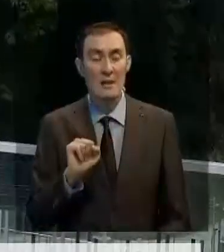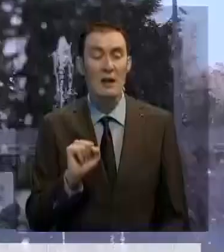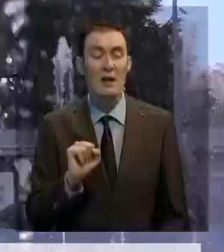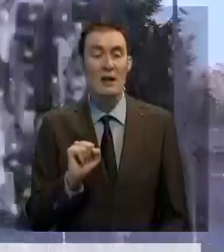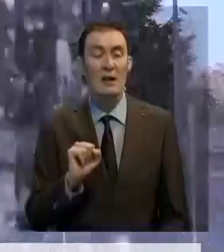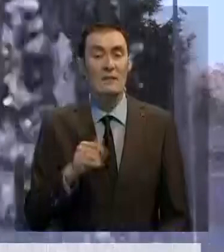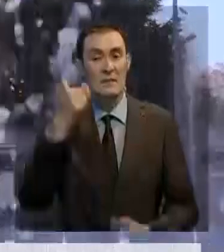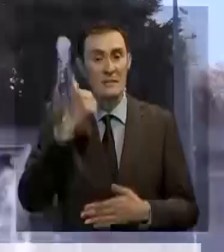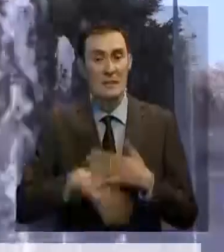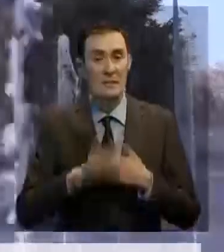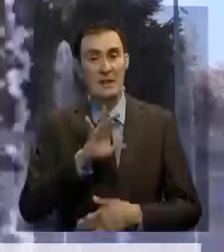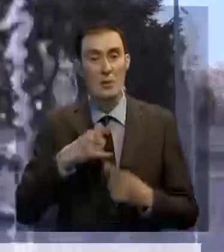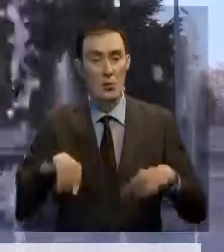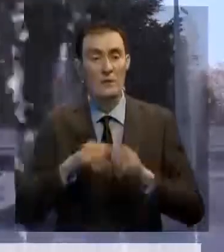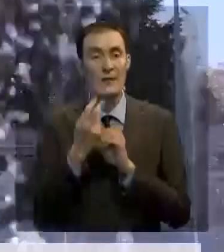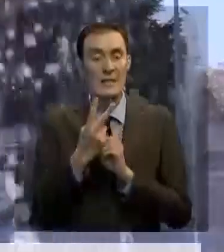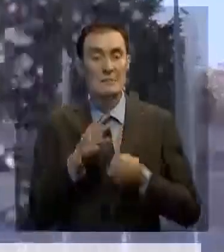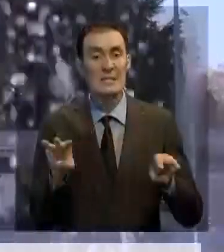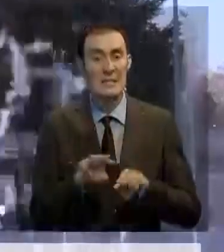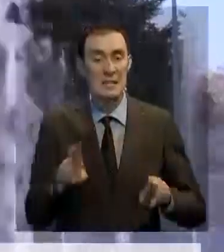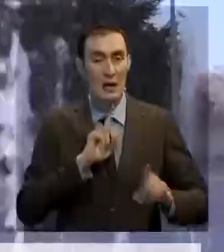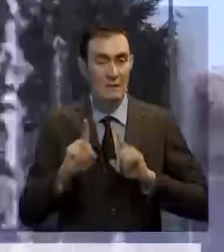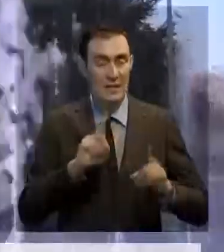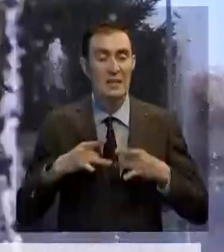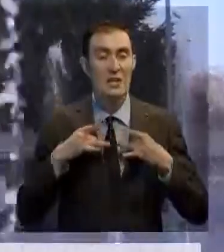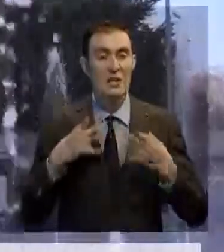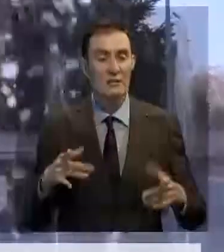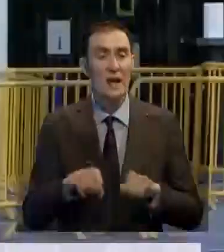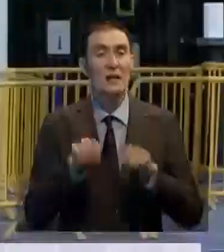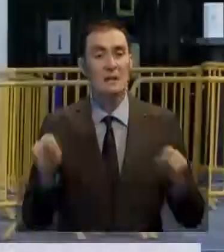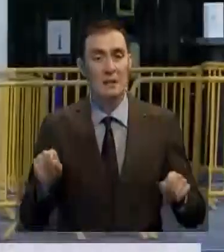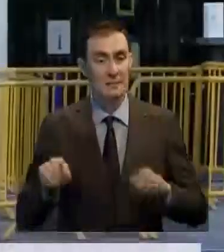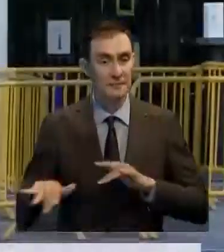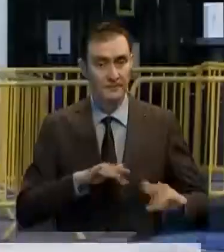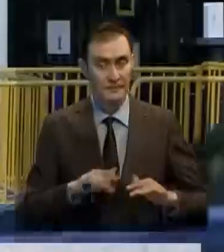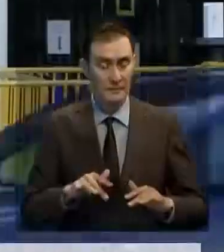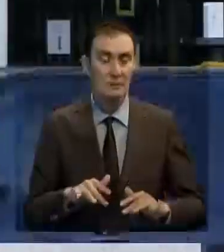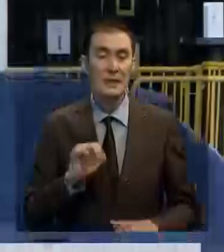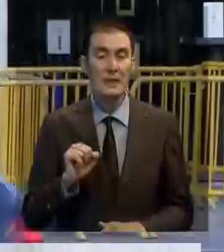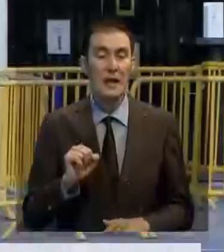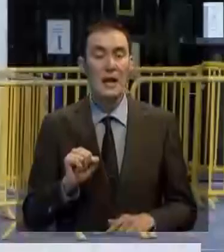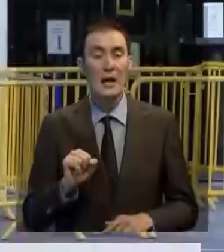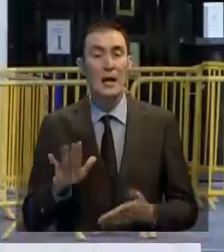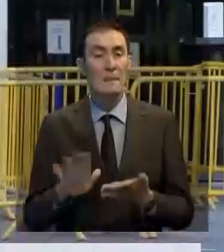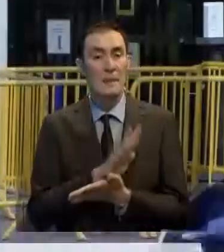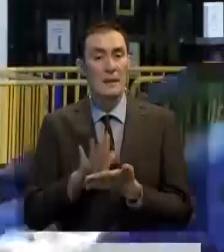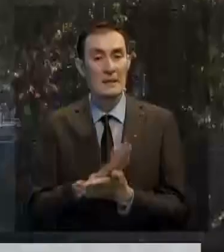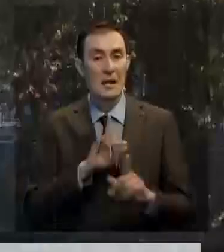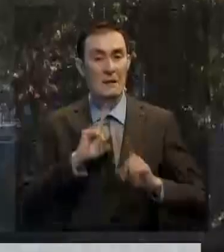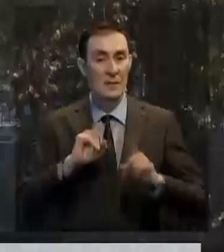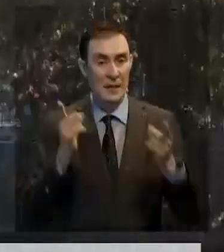ВТО, 12-я министерская конференция торжественно открыта. На пресс-конференции